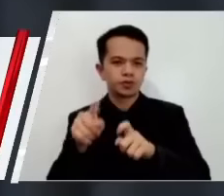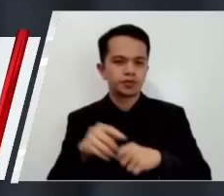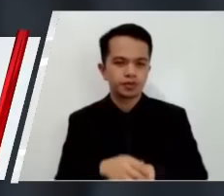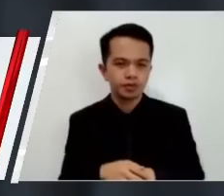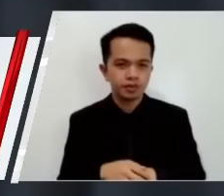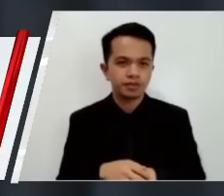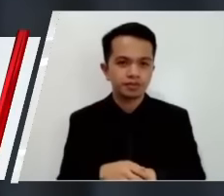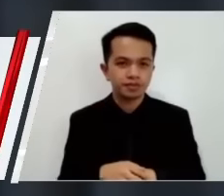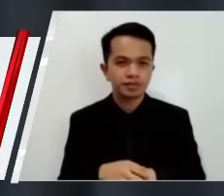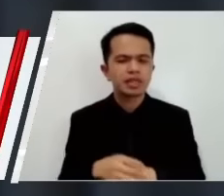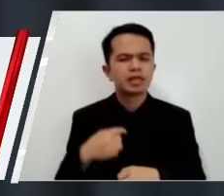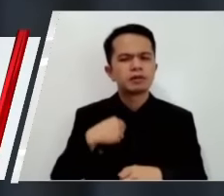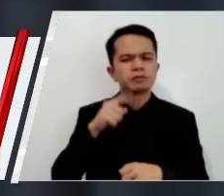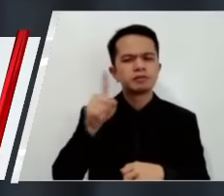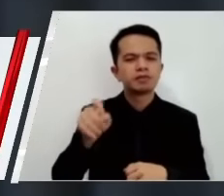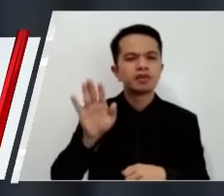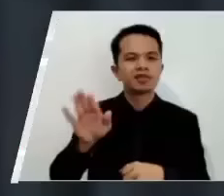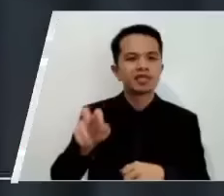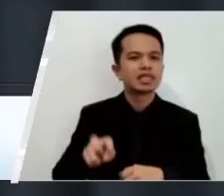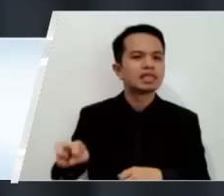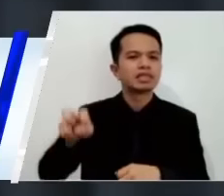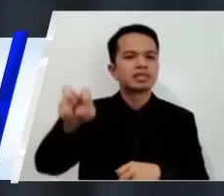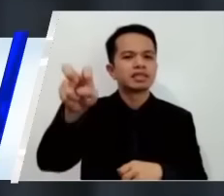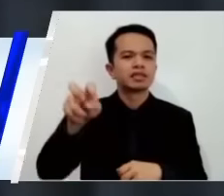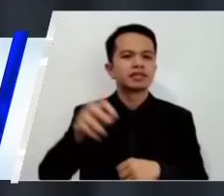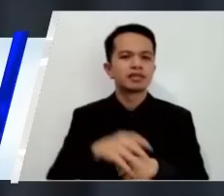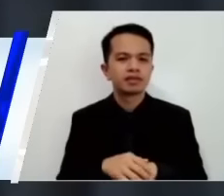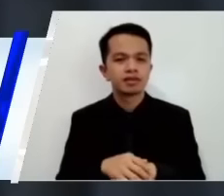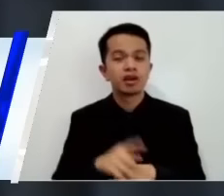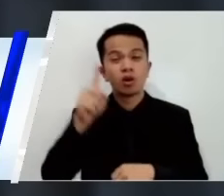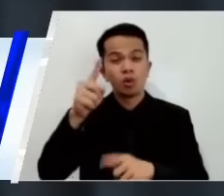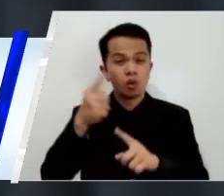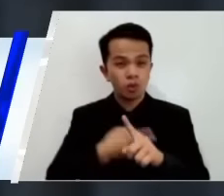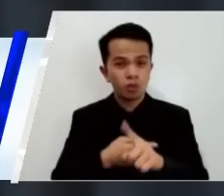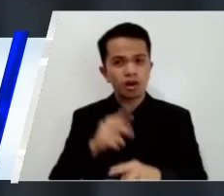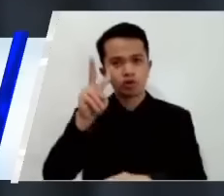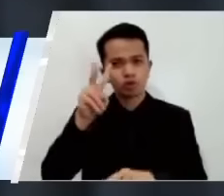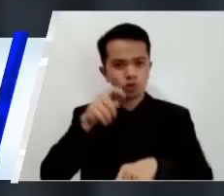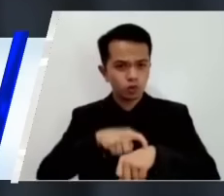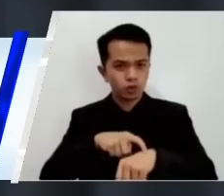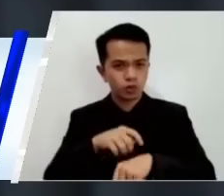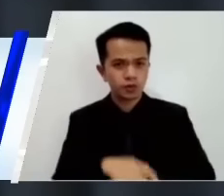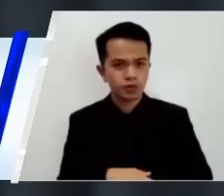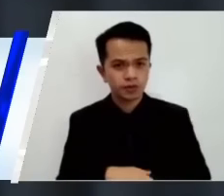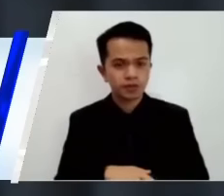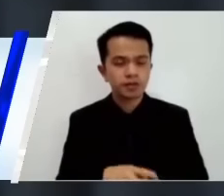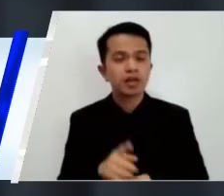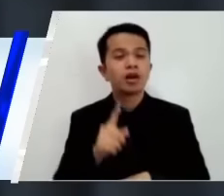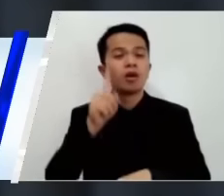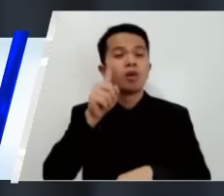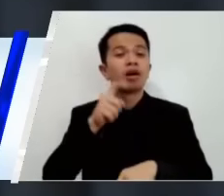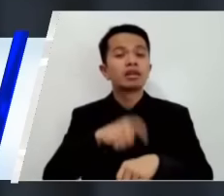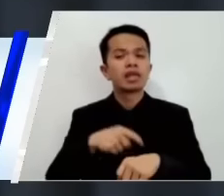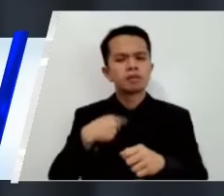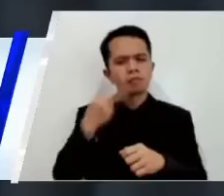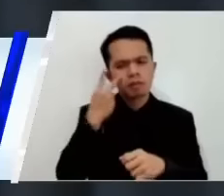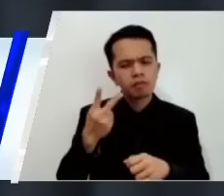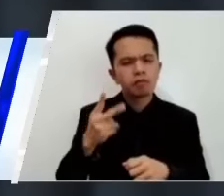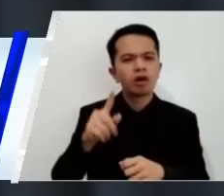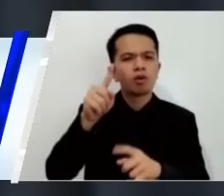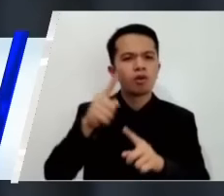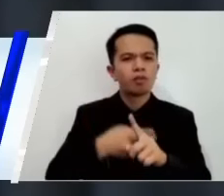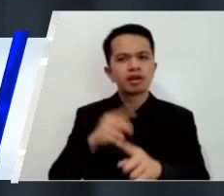ng tatay niya na halos sa isang buwan, dalawang beses. May isang nakita kami isang buwan, tatlong beses.